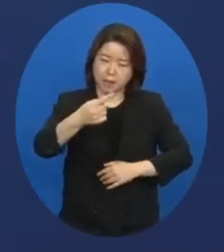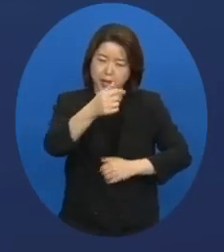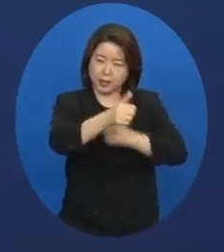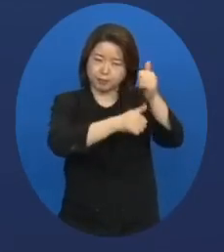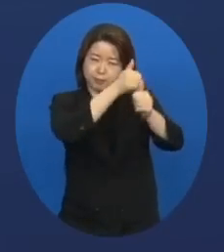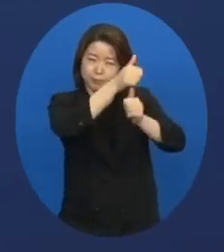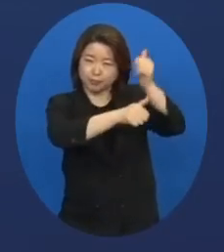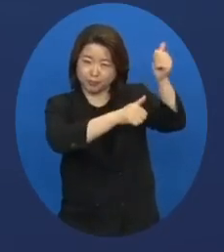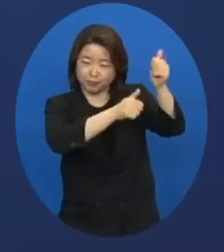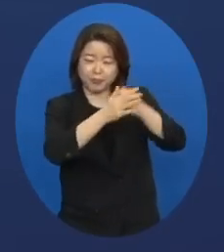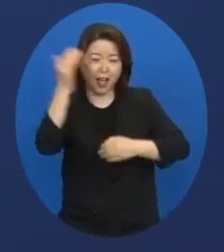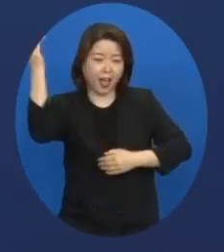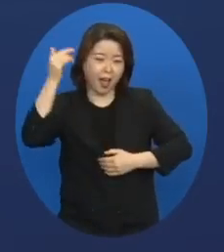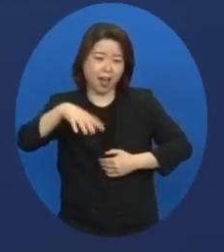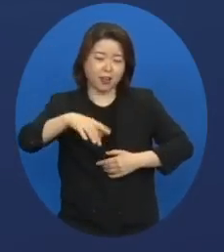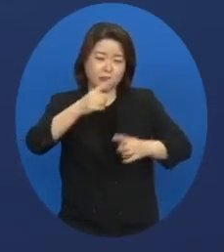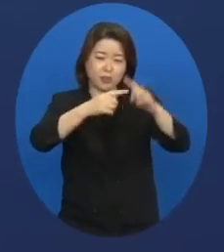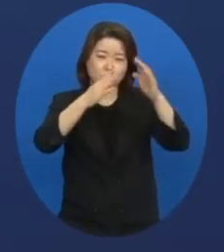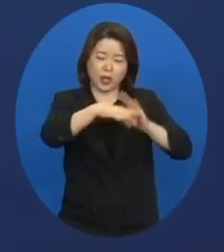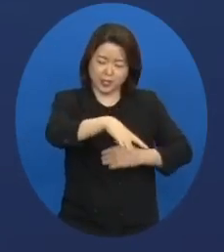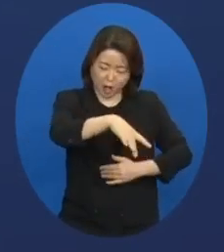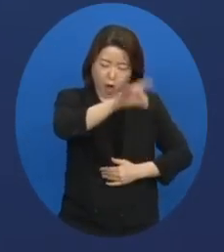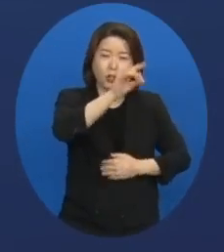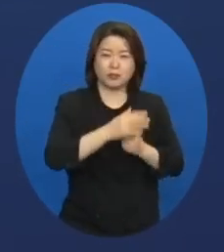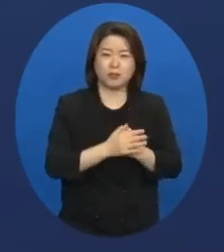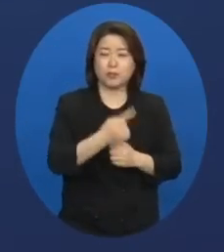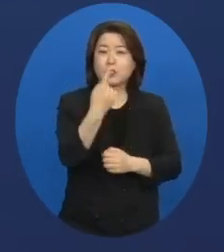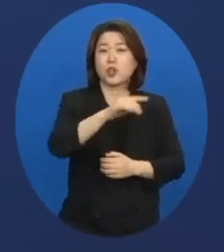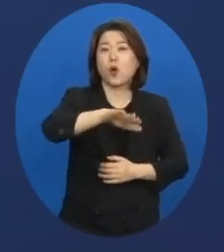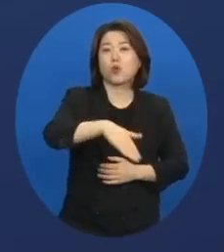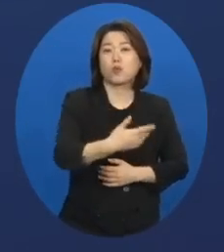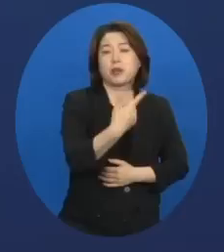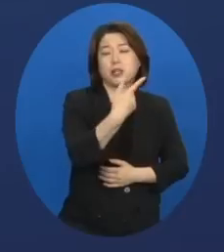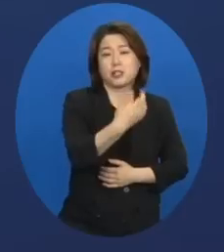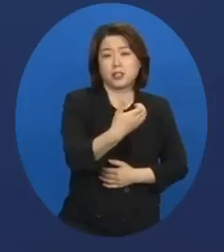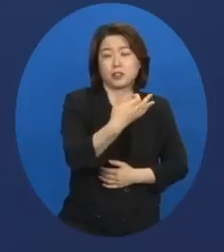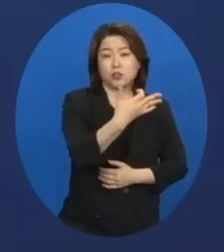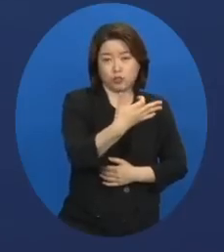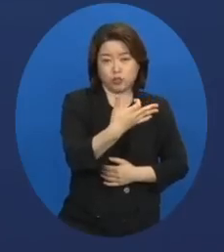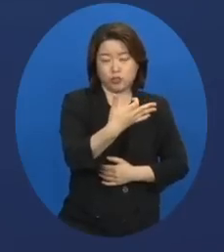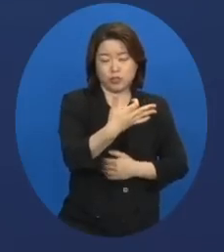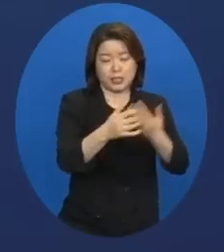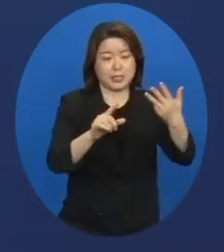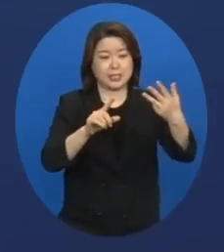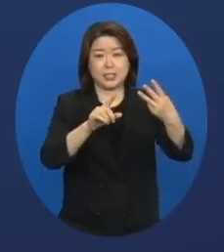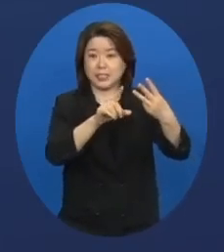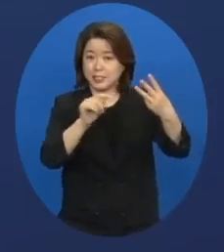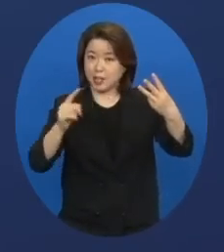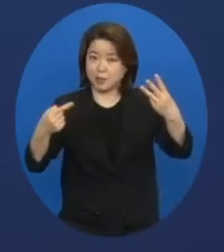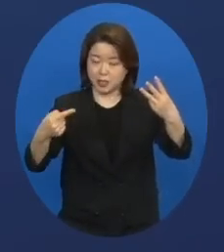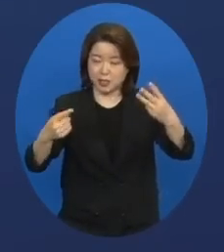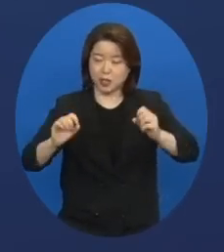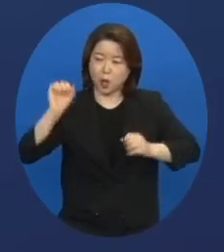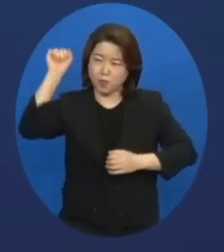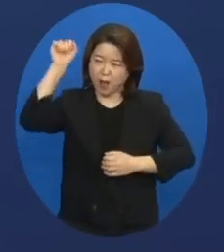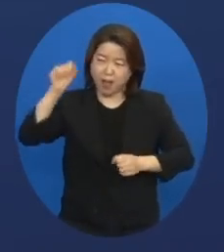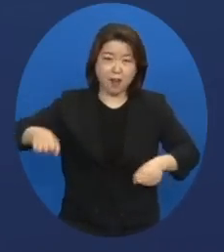교회의 초창기입니다. 1919년 3.1운동이 일어날 때, 그때